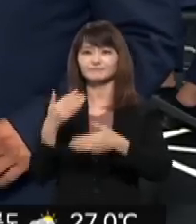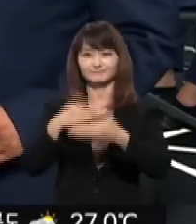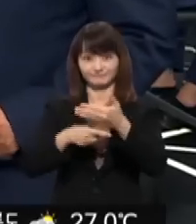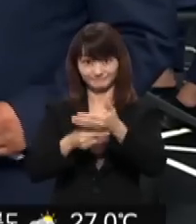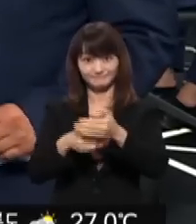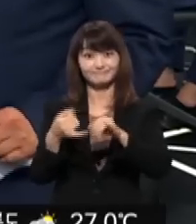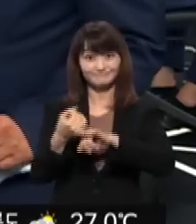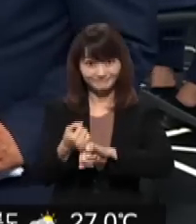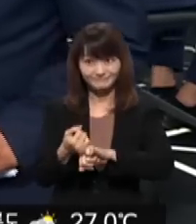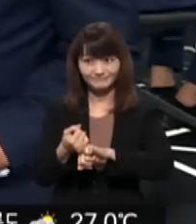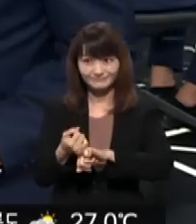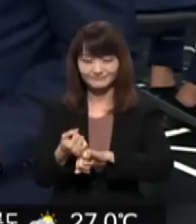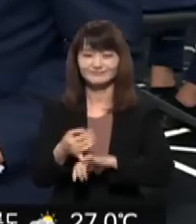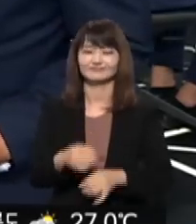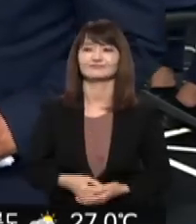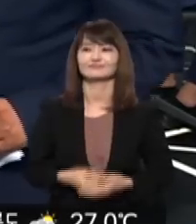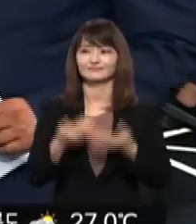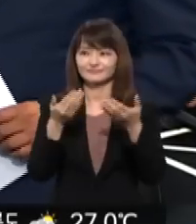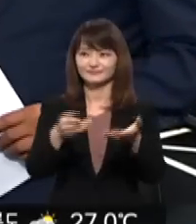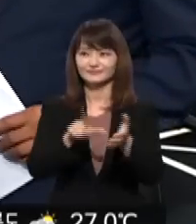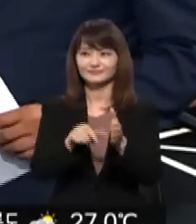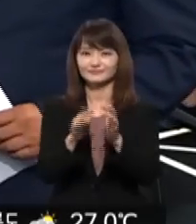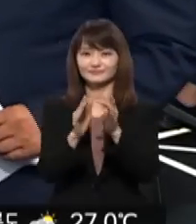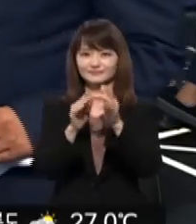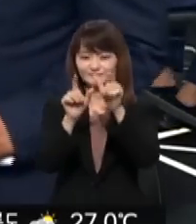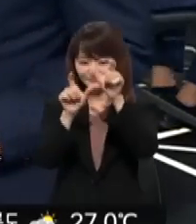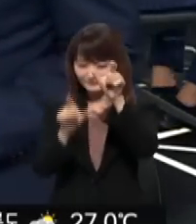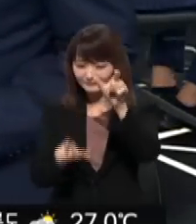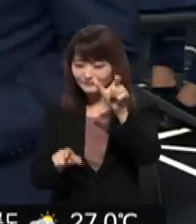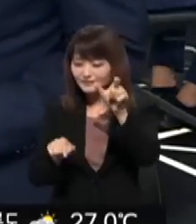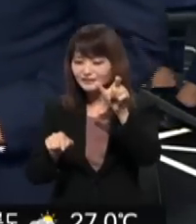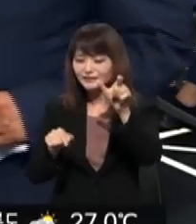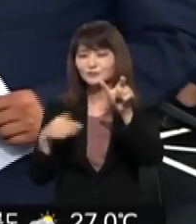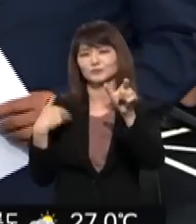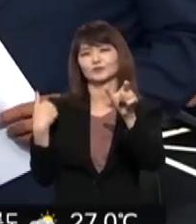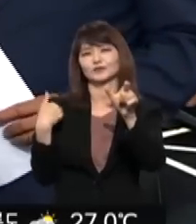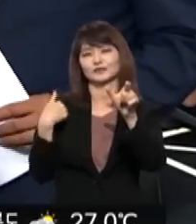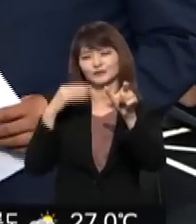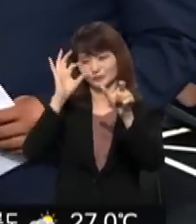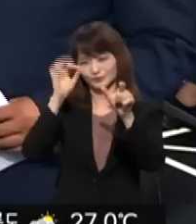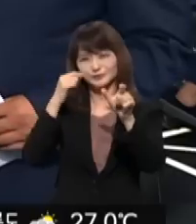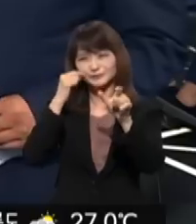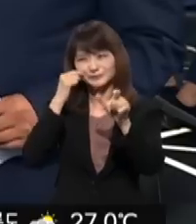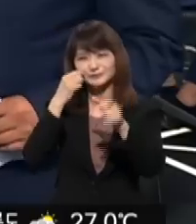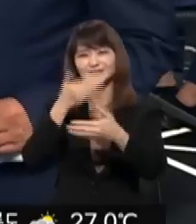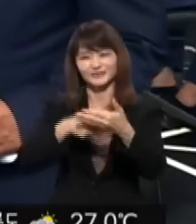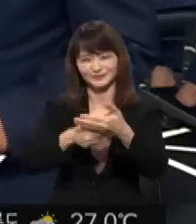알겠습니다 지난번에 휴가 중에 댓글을 보내는데 제가 몰라서 못 봤어요 그동안